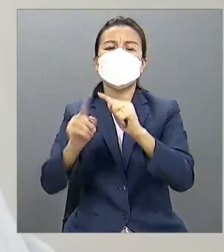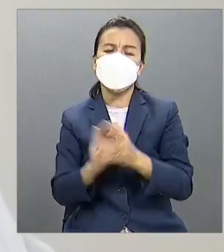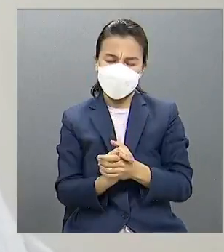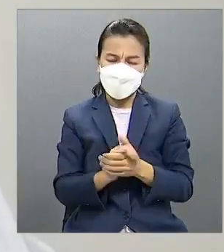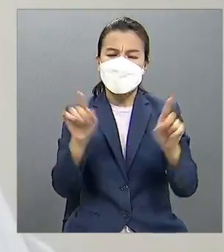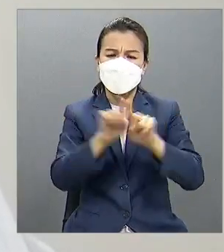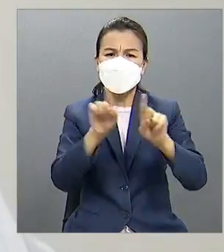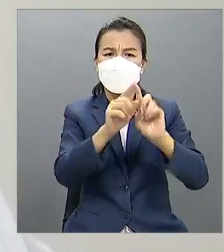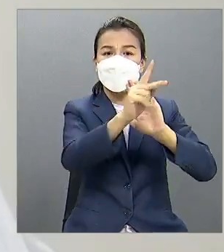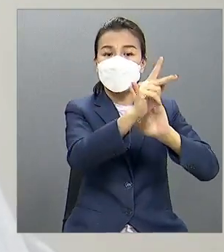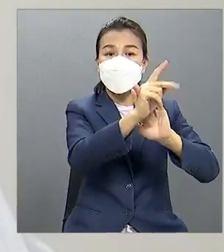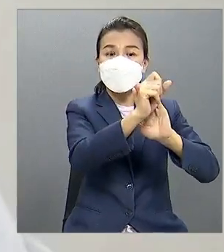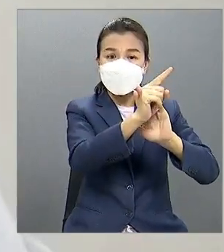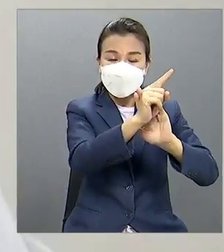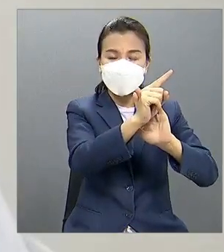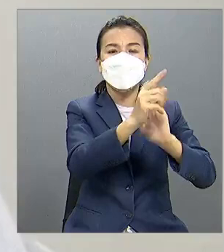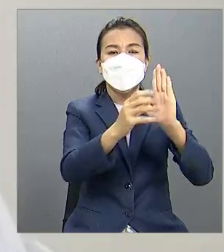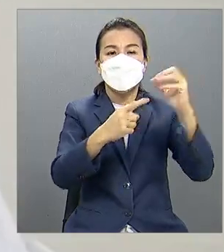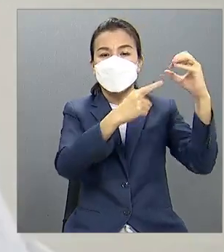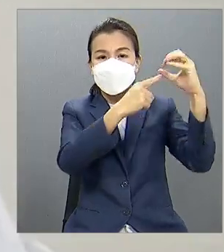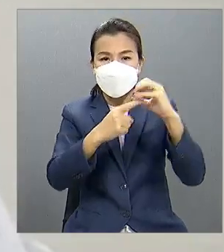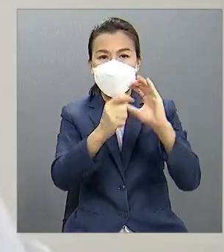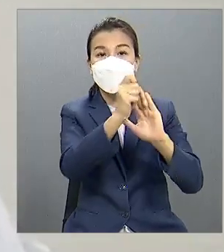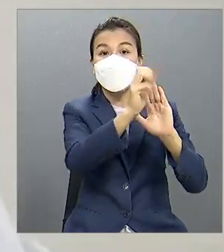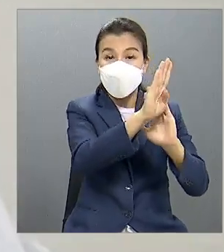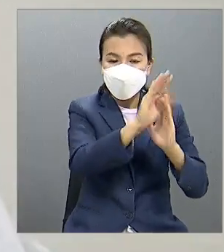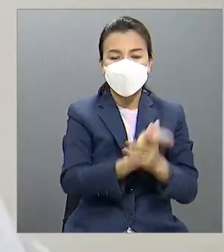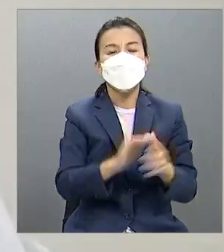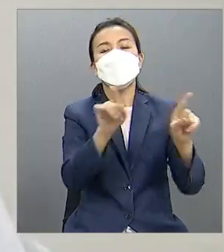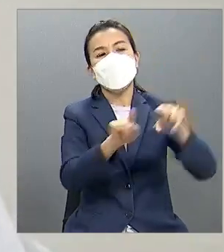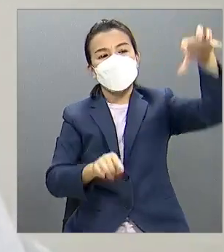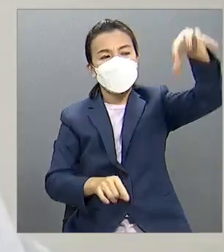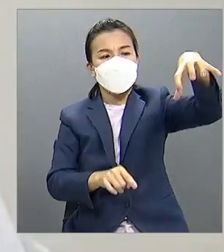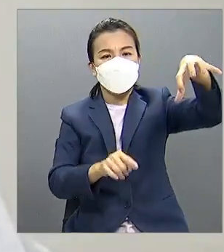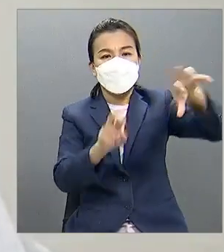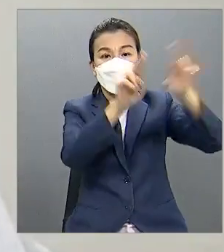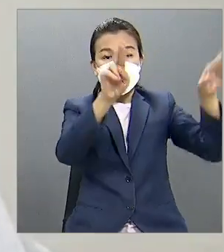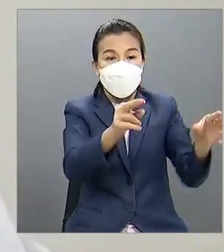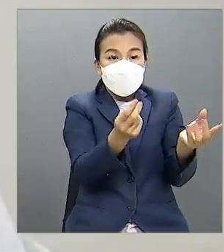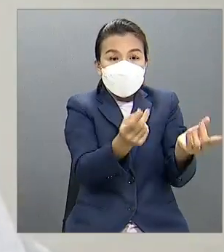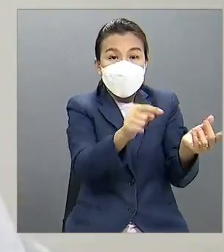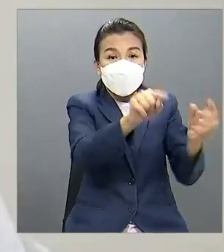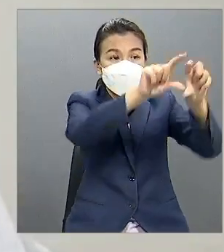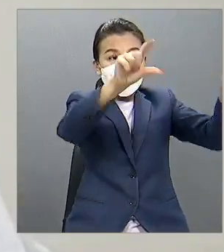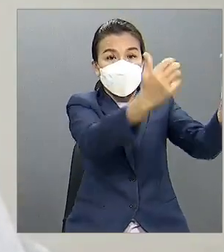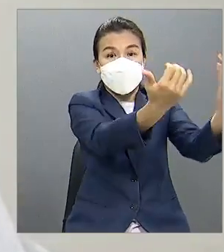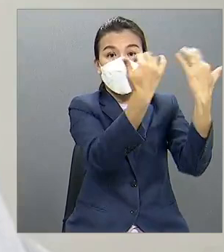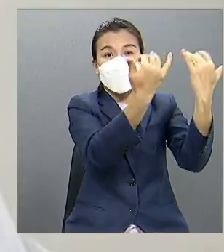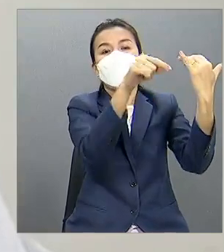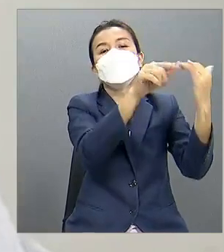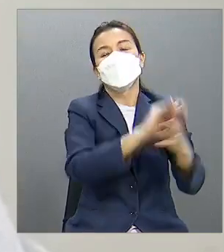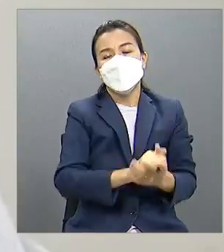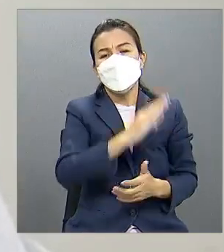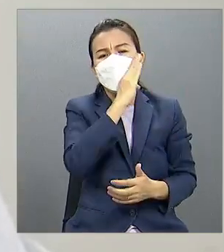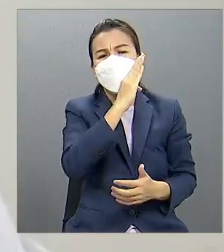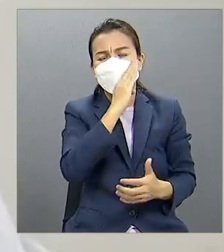อุบลราชธานีมาจากสถานที่เช่นนี้ทั้งนั้นนะครับถ้าเราสามารถชะลอให้โอไมครอนเพิ่มขึ้นช้าๆยังไงเพิ่มขึ้น